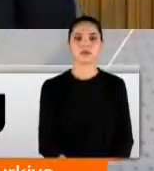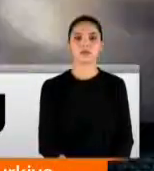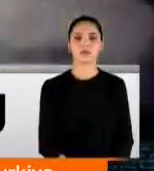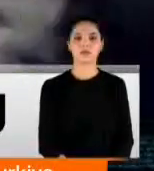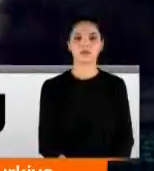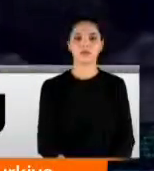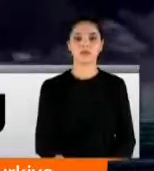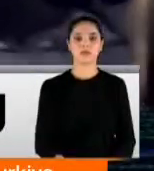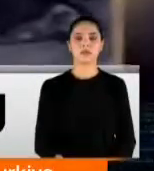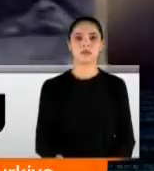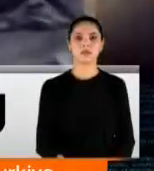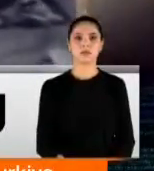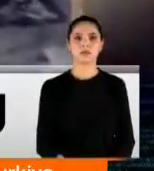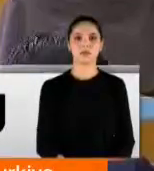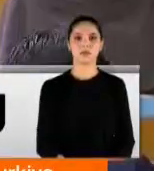koruyamazsınız.